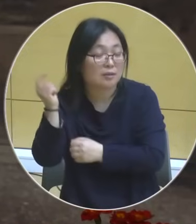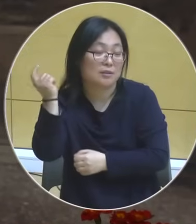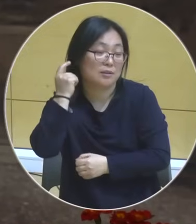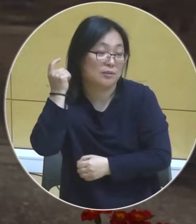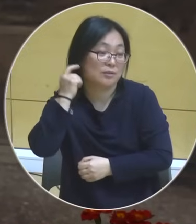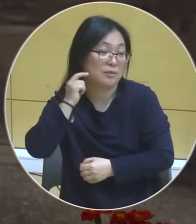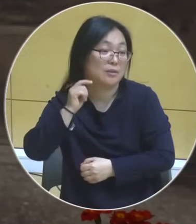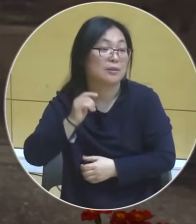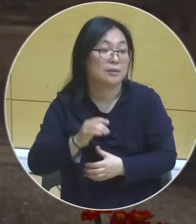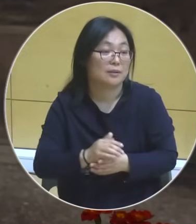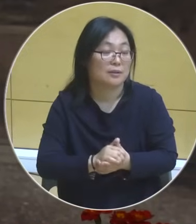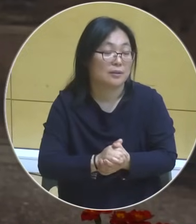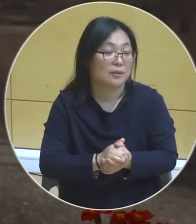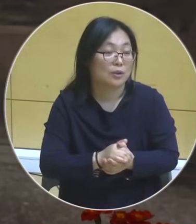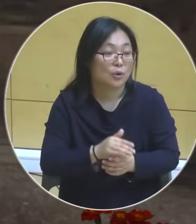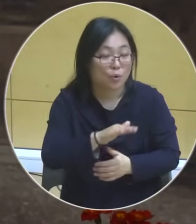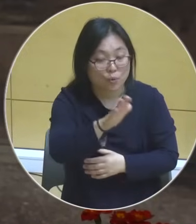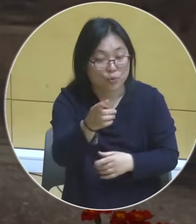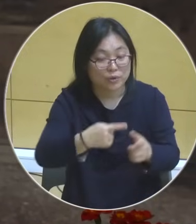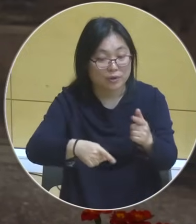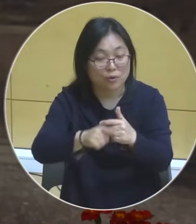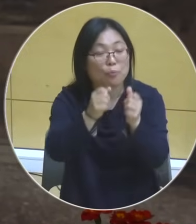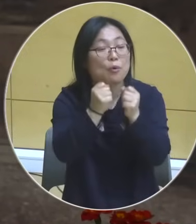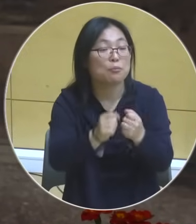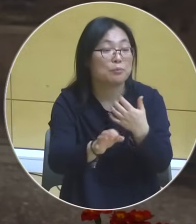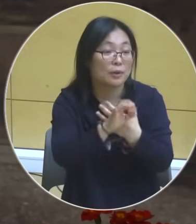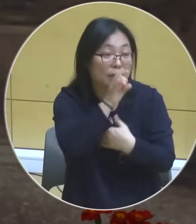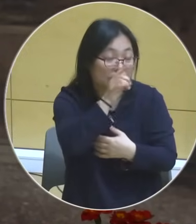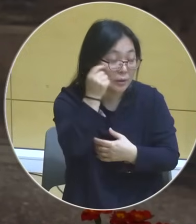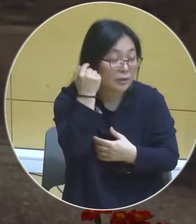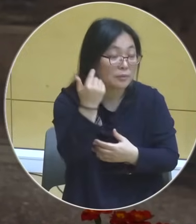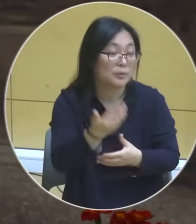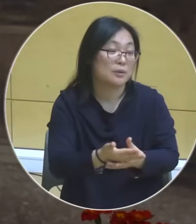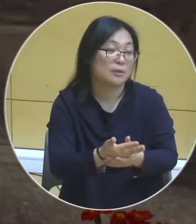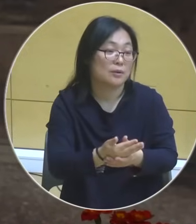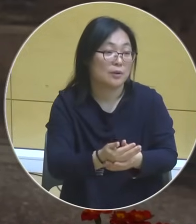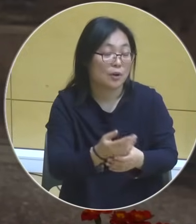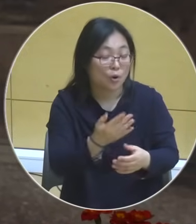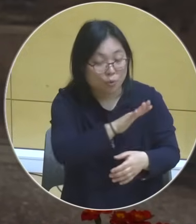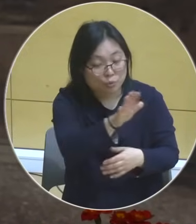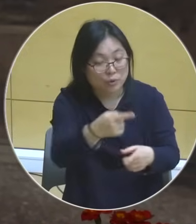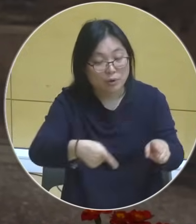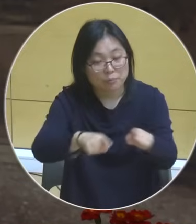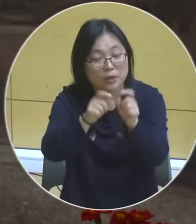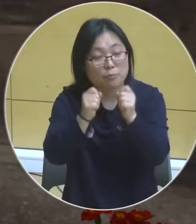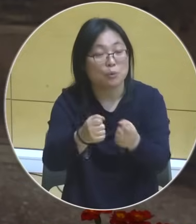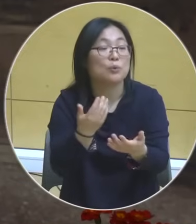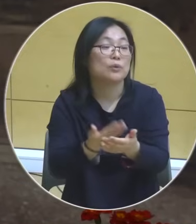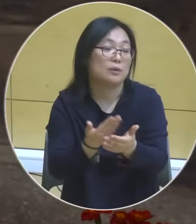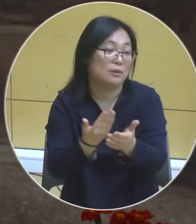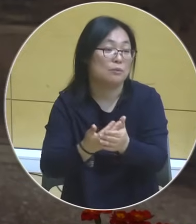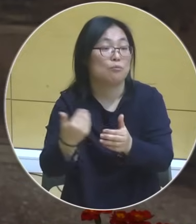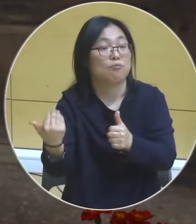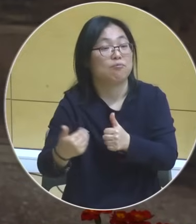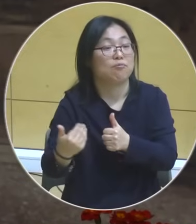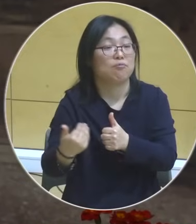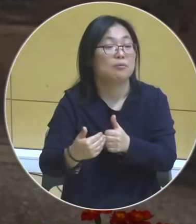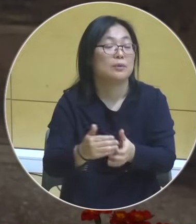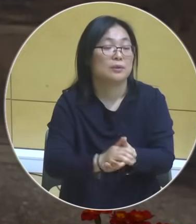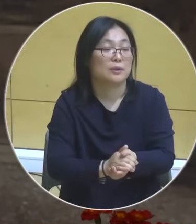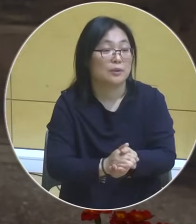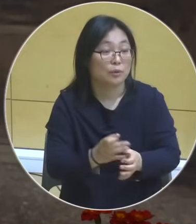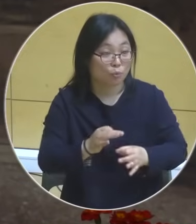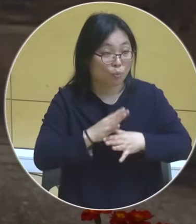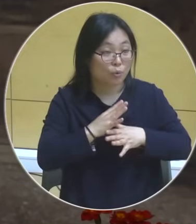했습니다. 우리와 조금 더 머물러 주면 안 되겠어? 함께하면 안 되겠냐고. 여러분, 이 놀라운